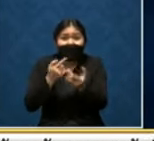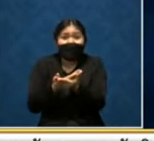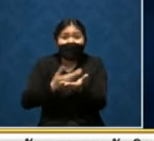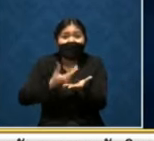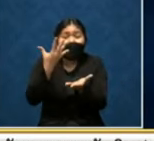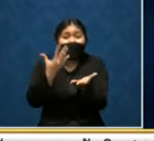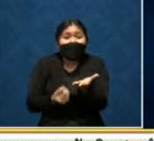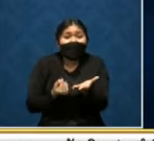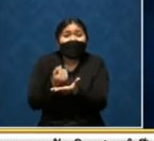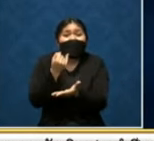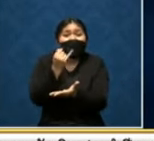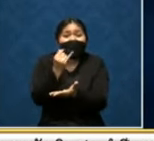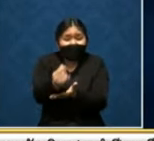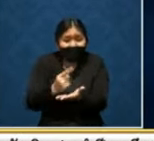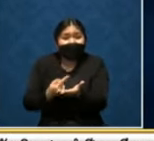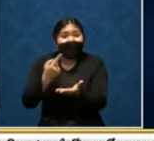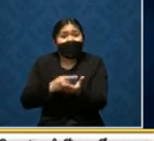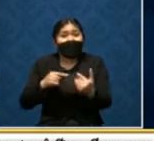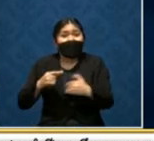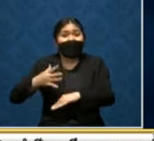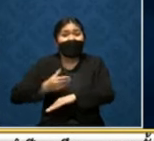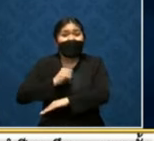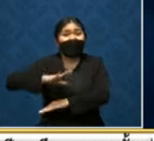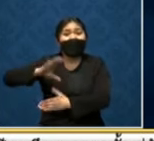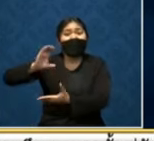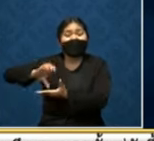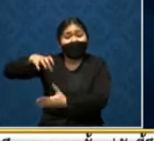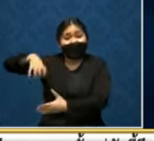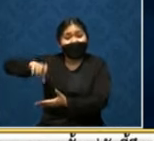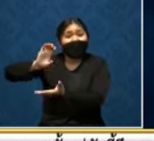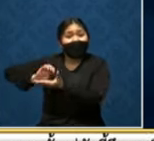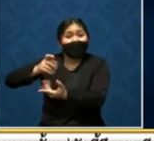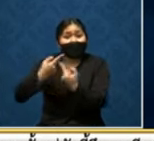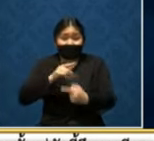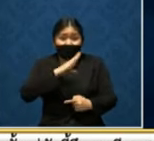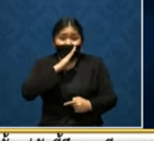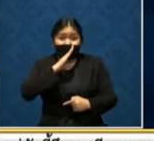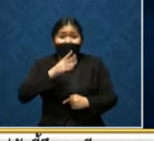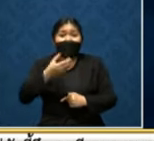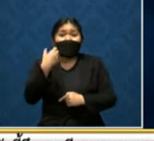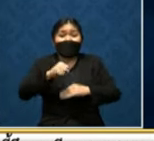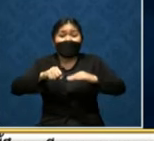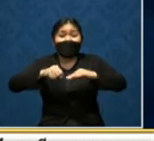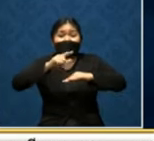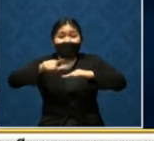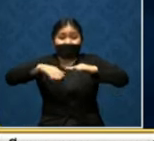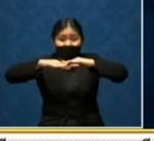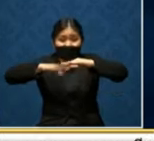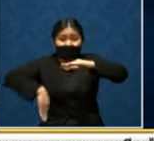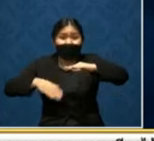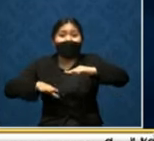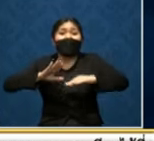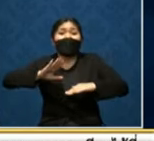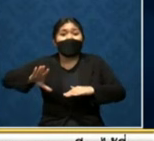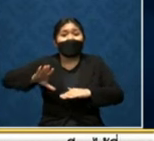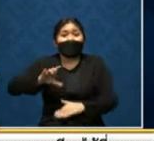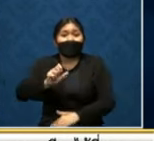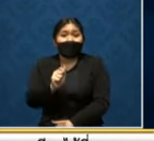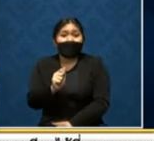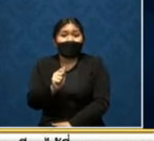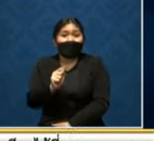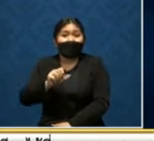เกิน 10ล้านบาทเป็นอำนาจของสำนักงบค่ะแต่หากไม่เกิน 10ล้านบาทเป็นอำนาจอสถค่ะ